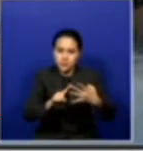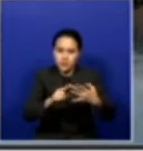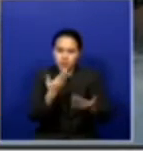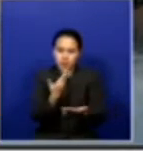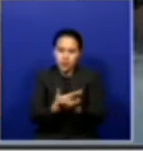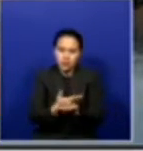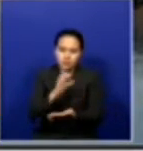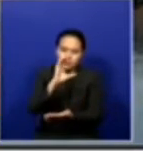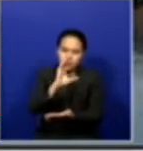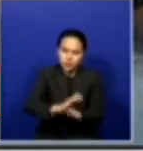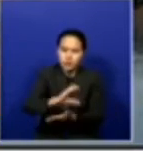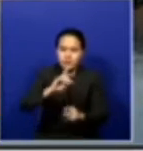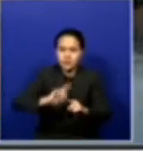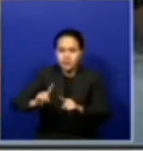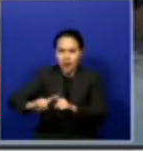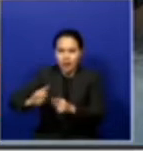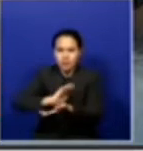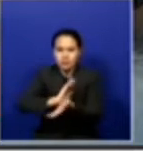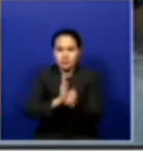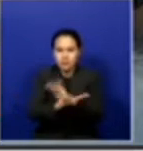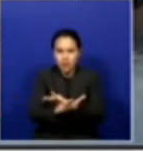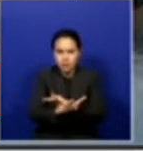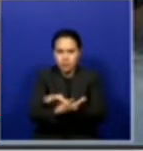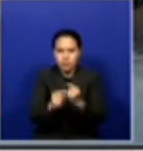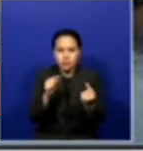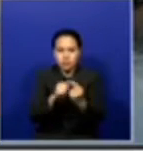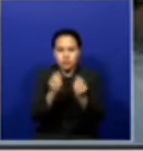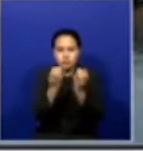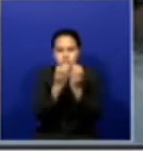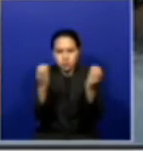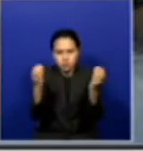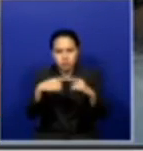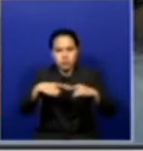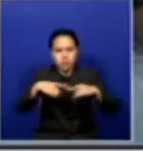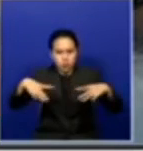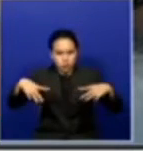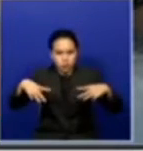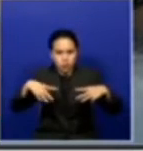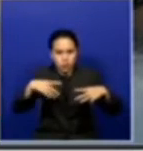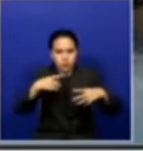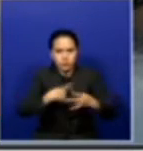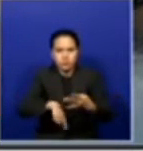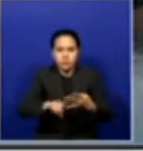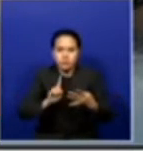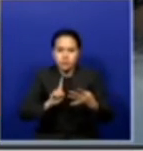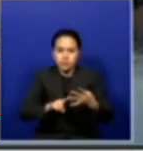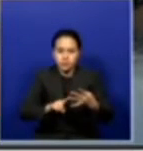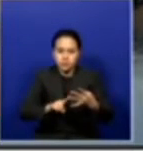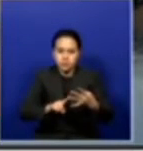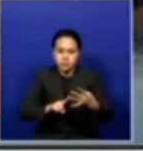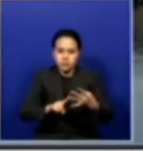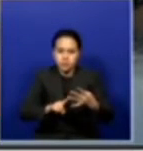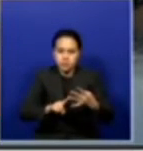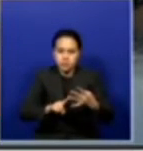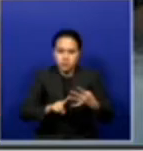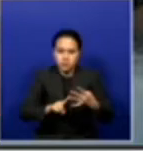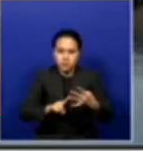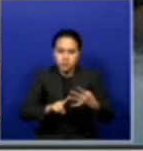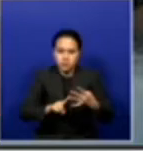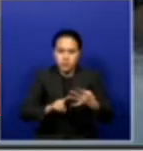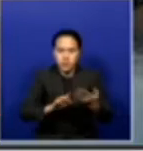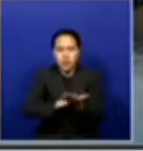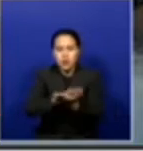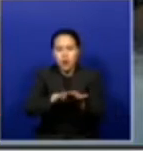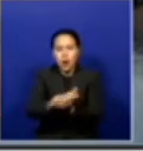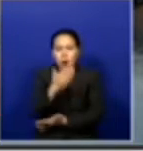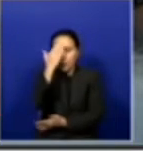ประเด็นนี้ก็น่าจะขัดกับรัฐธรรมนูญนะครับเพราะว่าการโอนงบประมาณราย